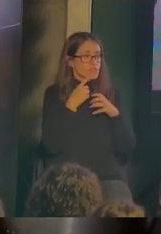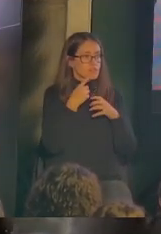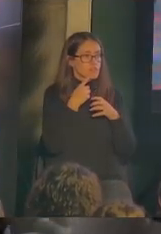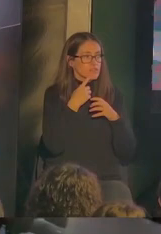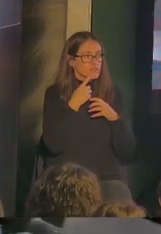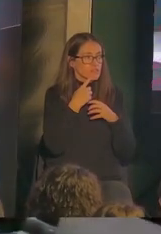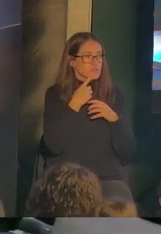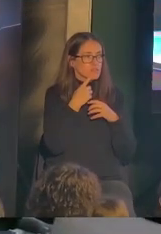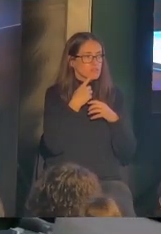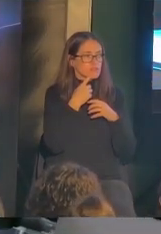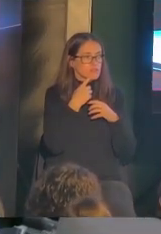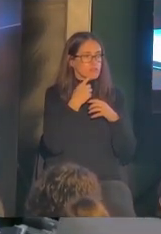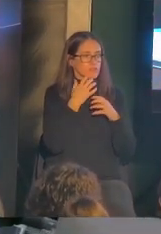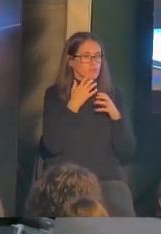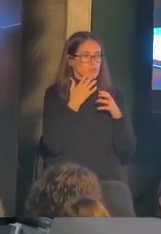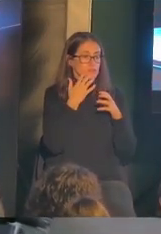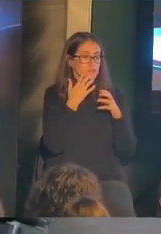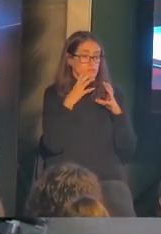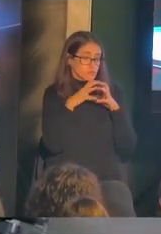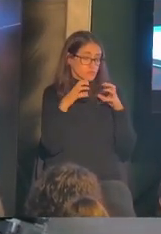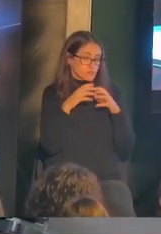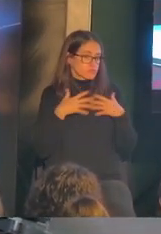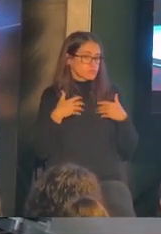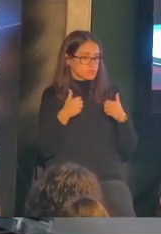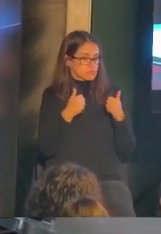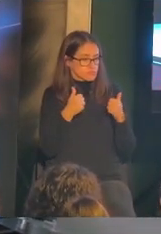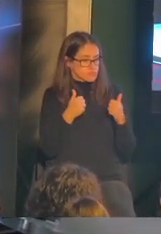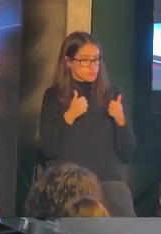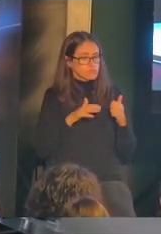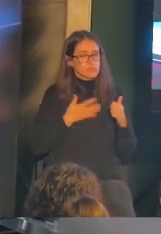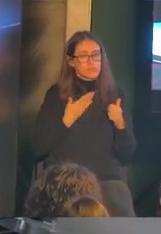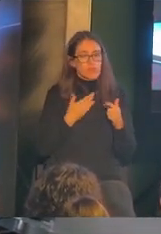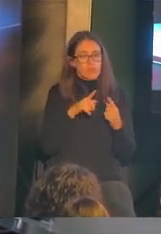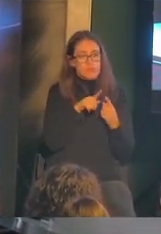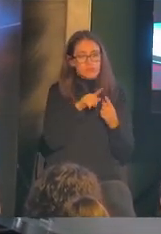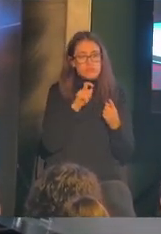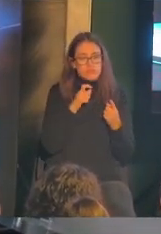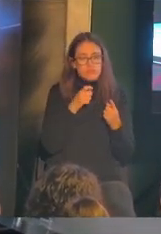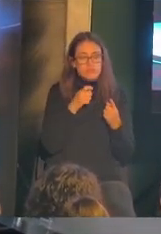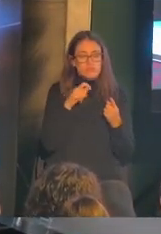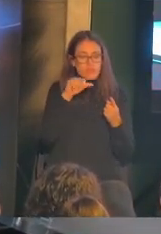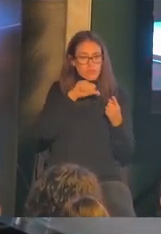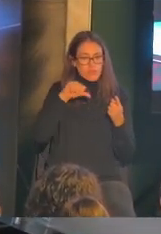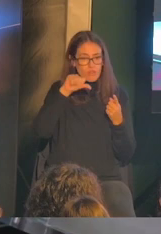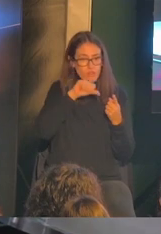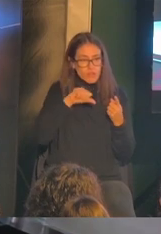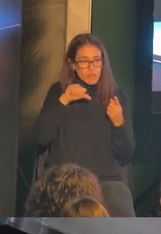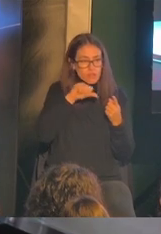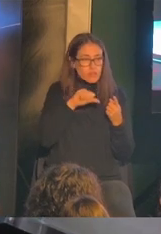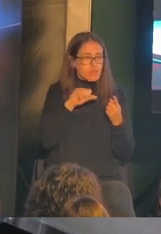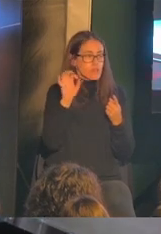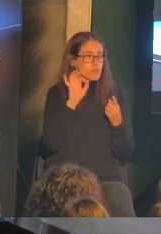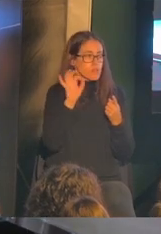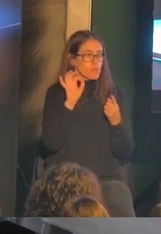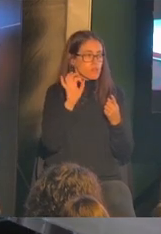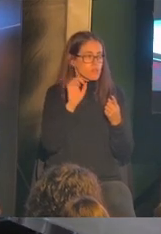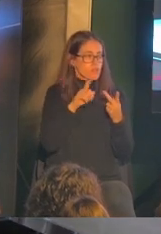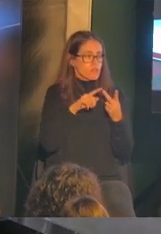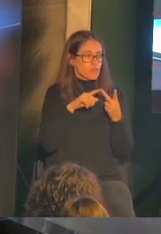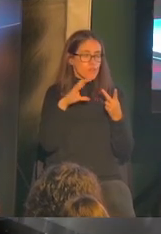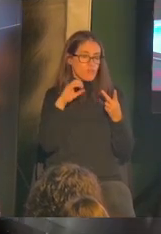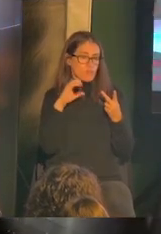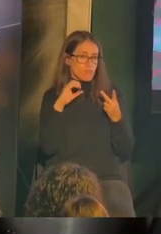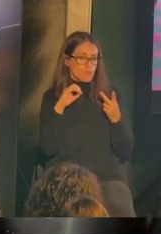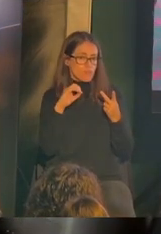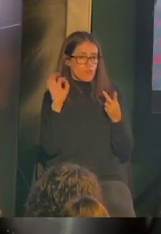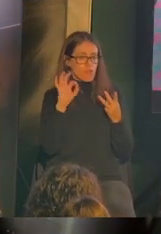també el greix que es vulgui. Es pot escollir un oli d'oliva, com he fet jo, un oli de coco,